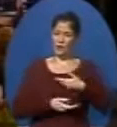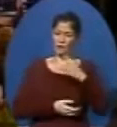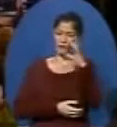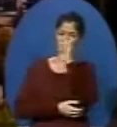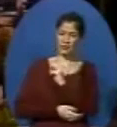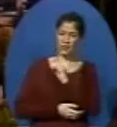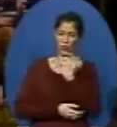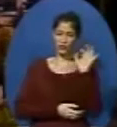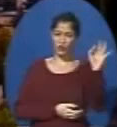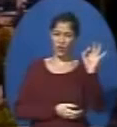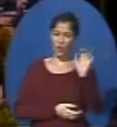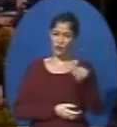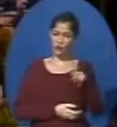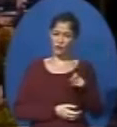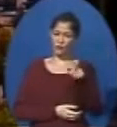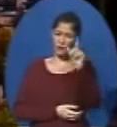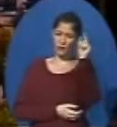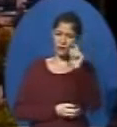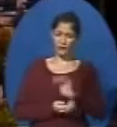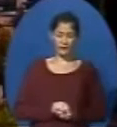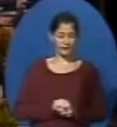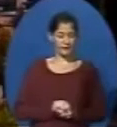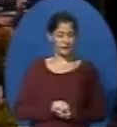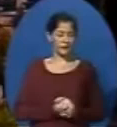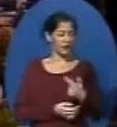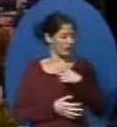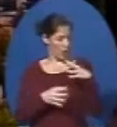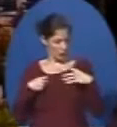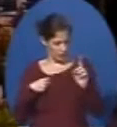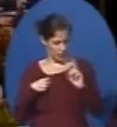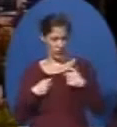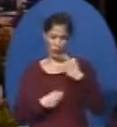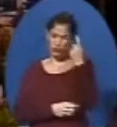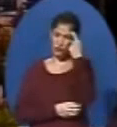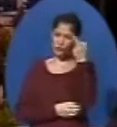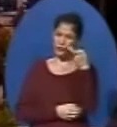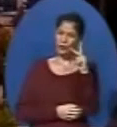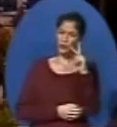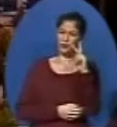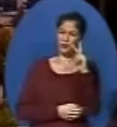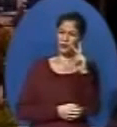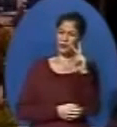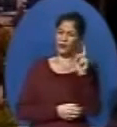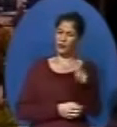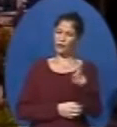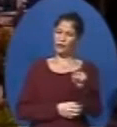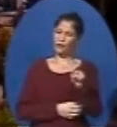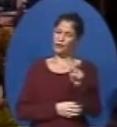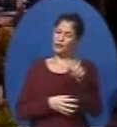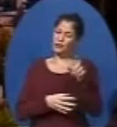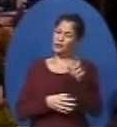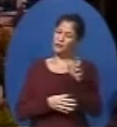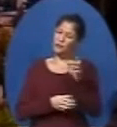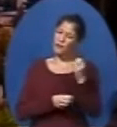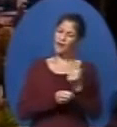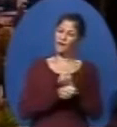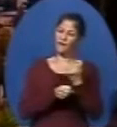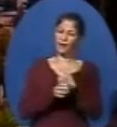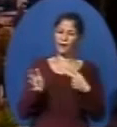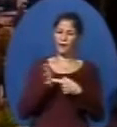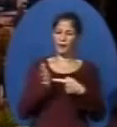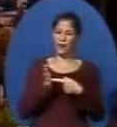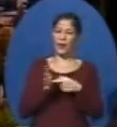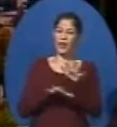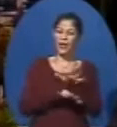הזה. אני חושב שהוא כן פעל יותר לפי רגש, יותר לפי אינטואיציה, מאשר לפי